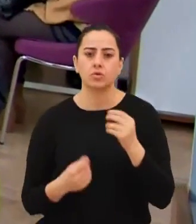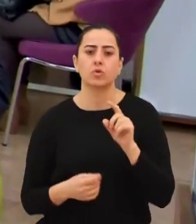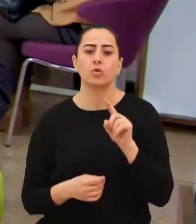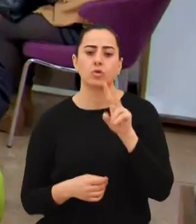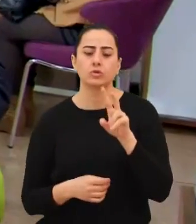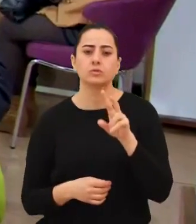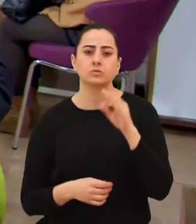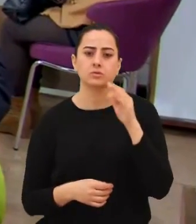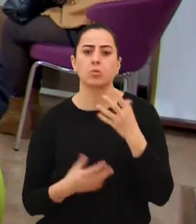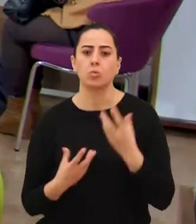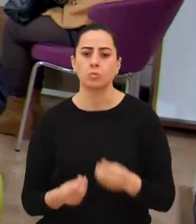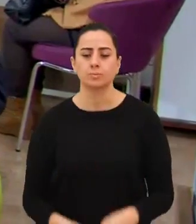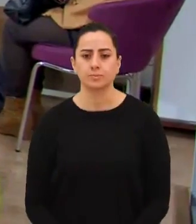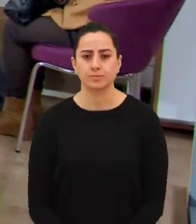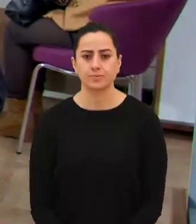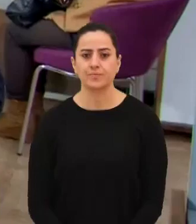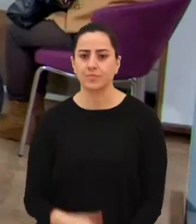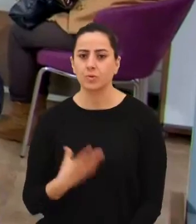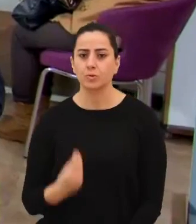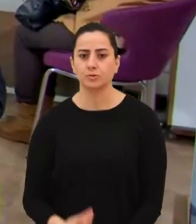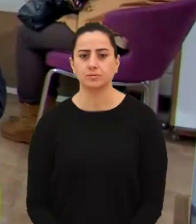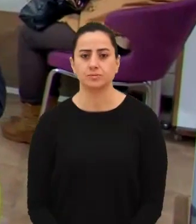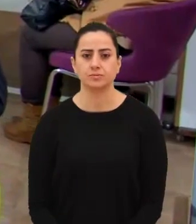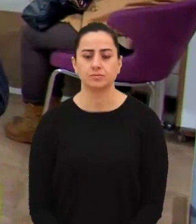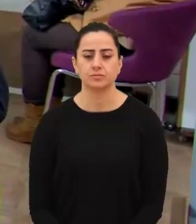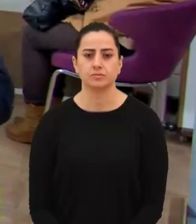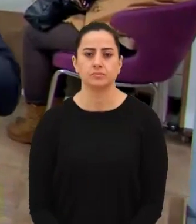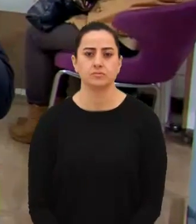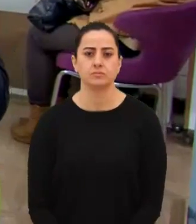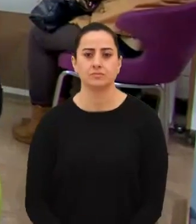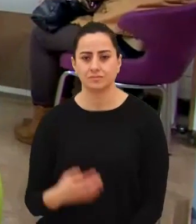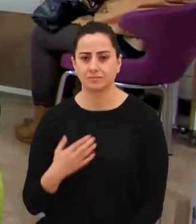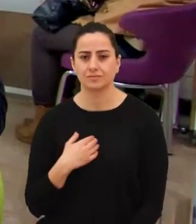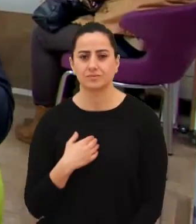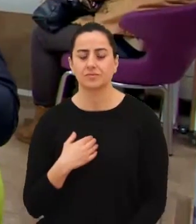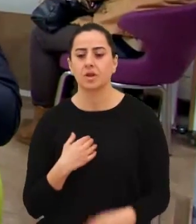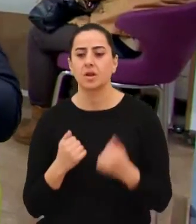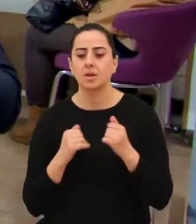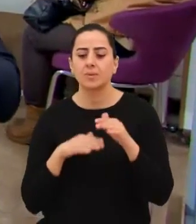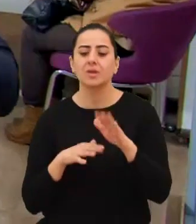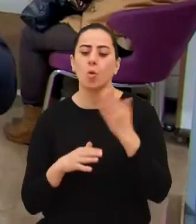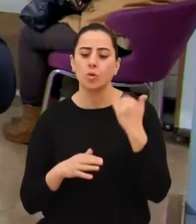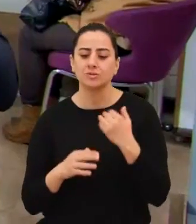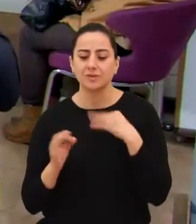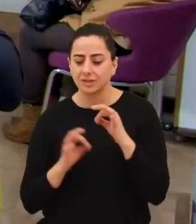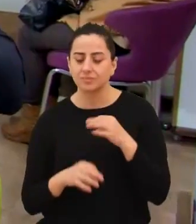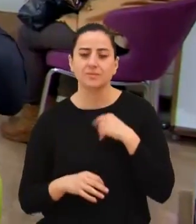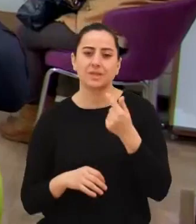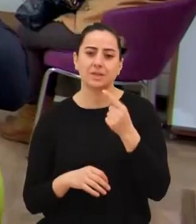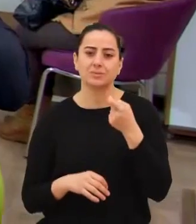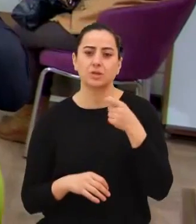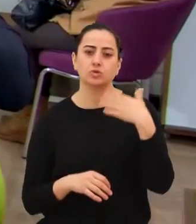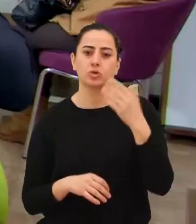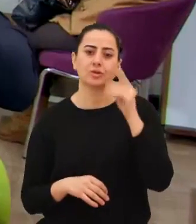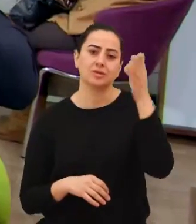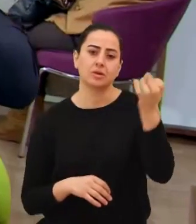Kime sorarsanız göz. Tamam, peki. Tamam efendim. Tamam. Ben trafiğe takılmamak için erken çıkacağım. Yarım saate de orada